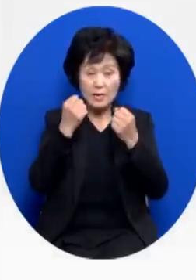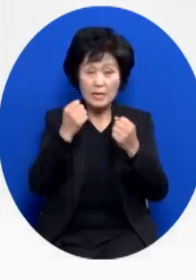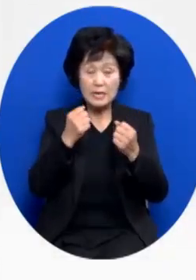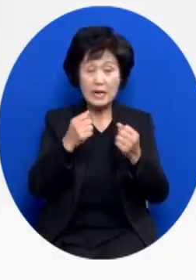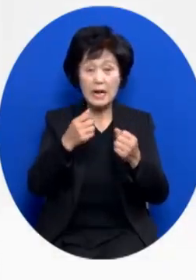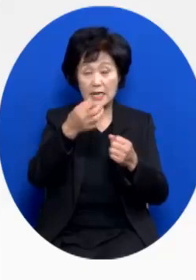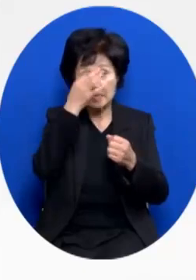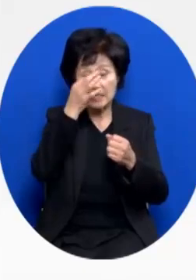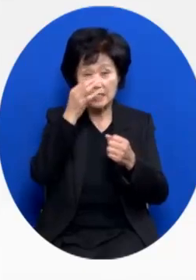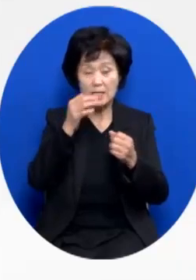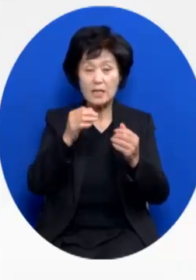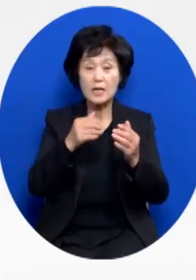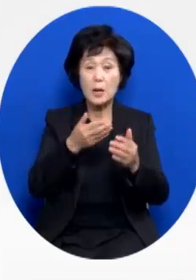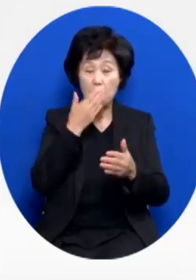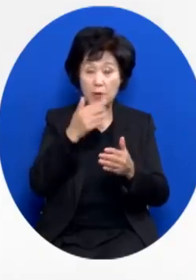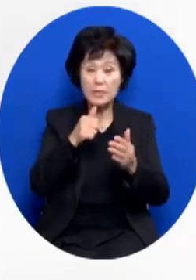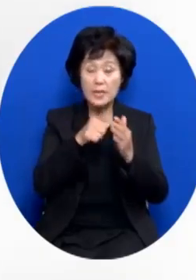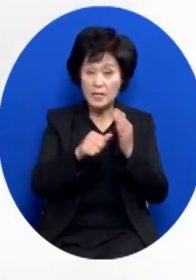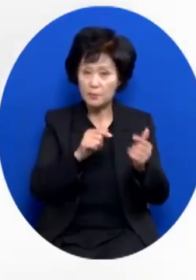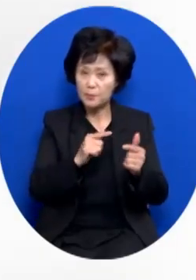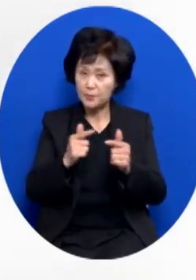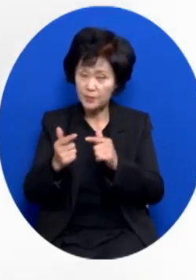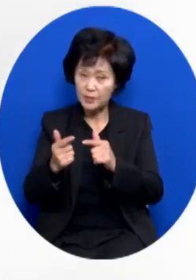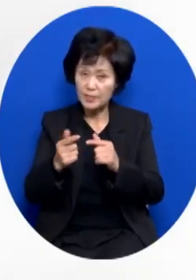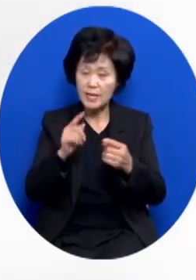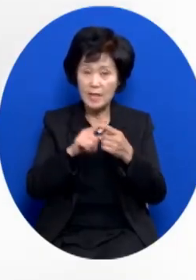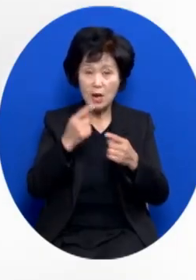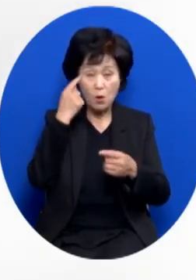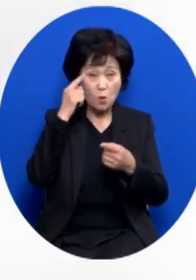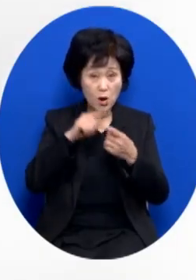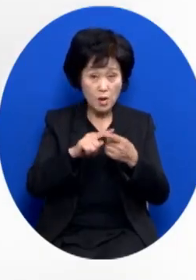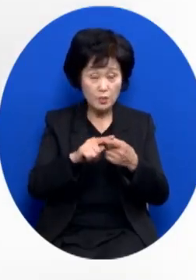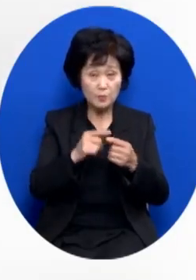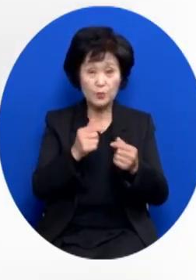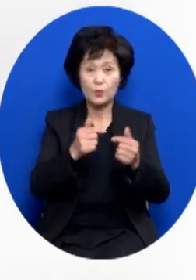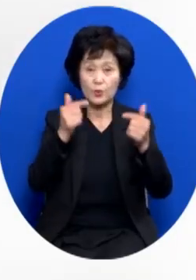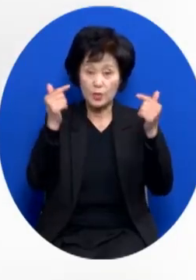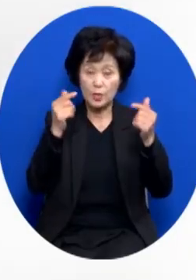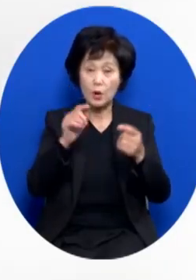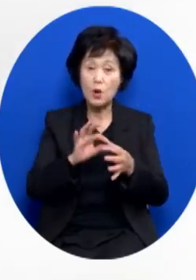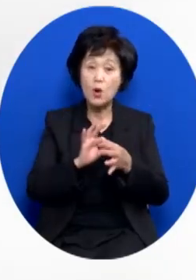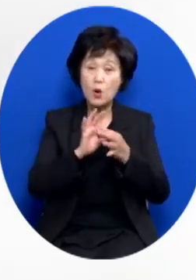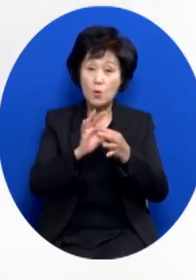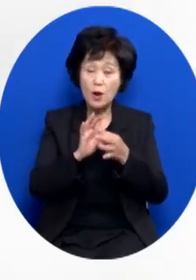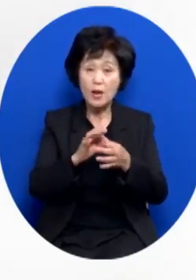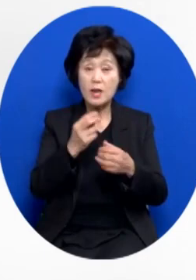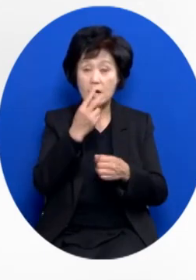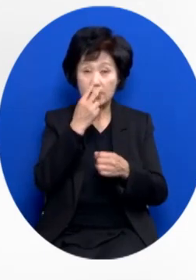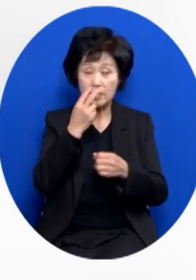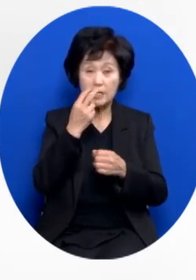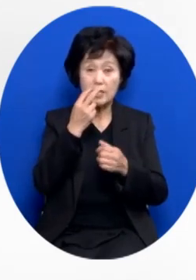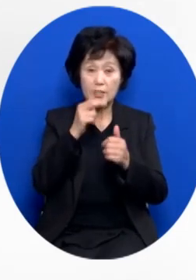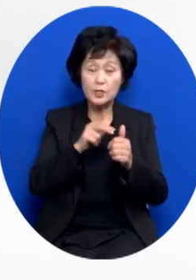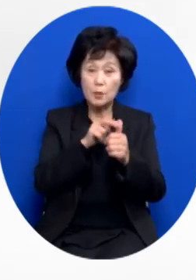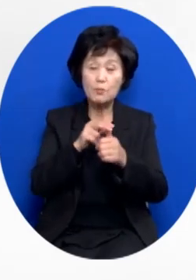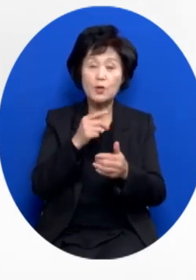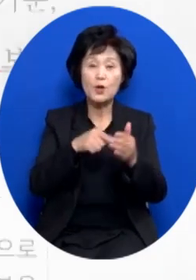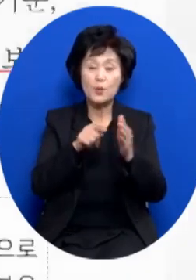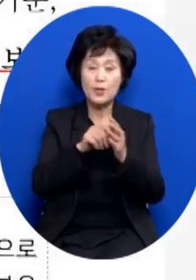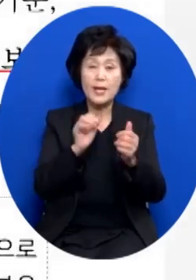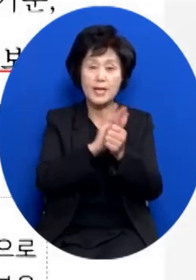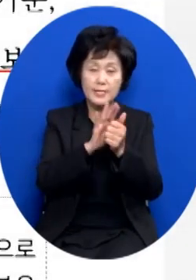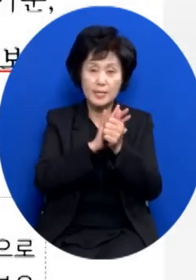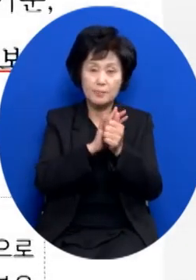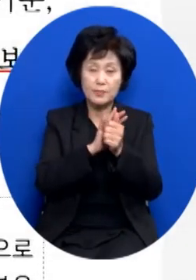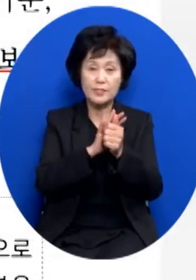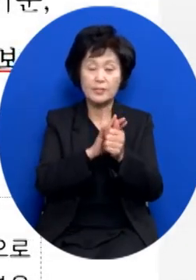관한 소비자의 관심이 늘어났고 소비 경향 변화에 맞춰 관련 정보를 제공하기 위해 서비스를 신설했다고 밝혔습니다.